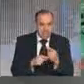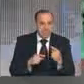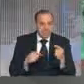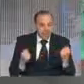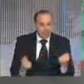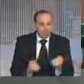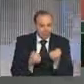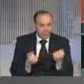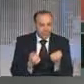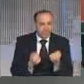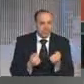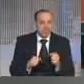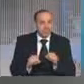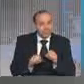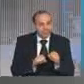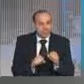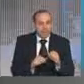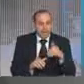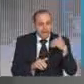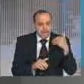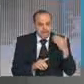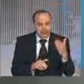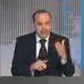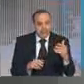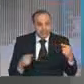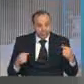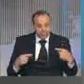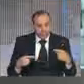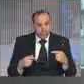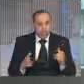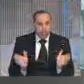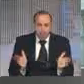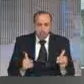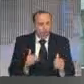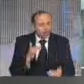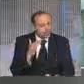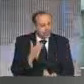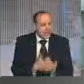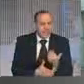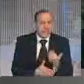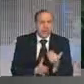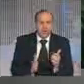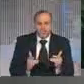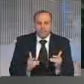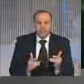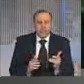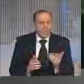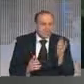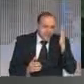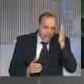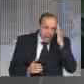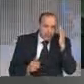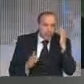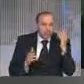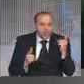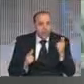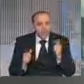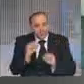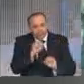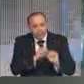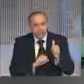التظاهرات الرياضيه الكبرى خاصه بعد ان مكنتها هذه الدوره من تجهيزات جديده واتاحت التعرف على امكانياتها